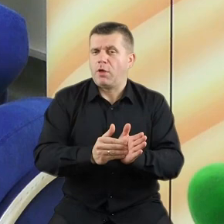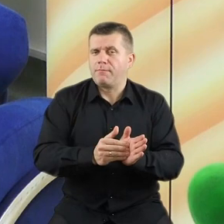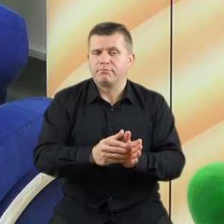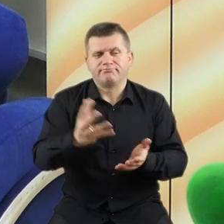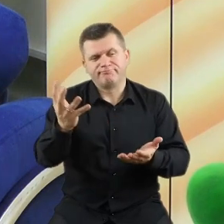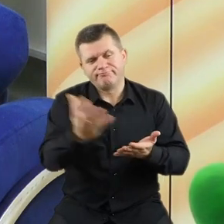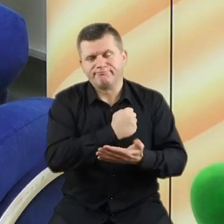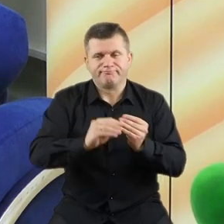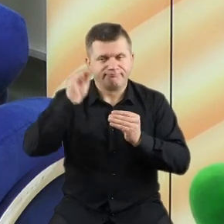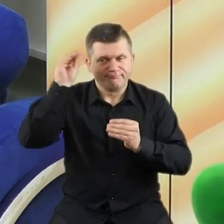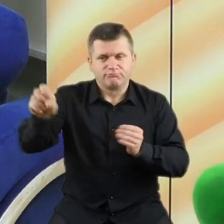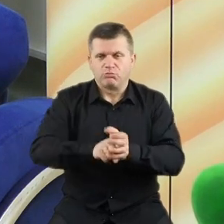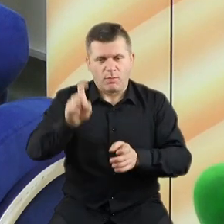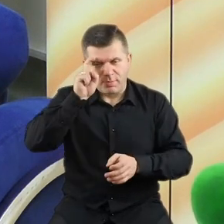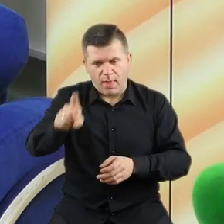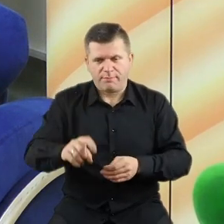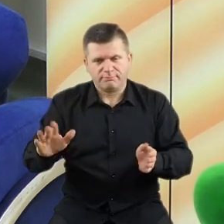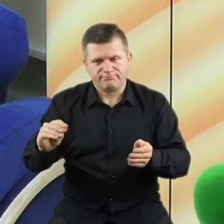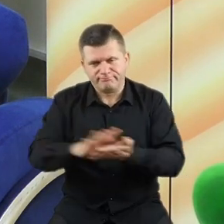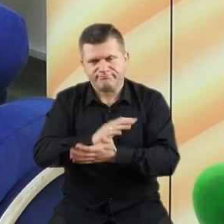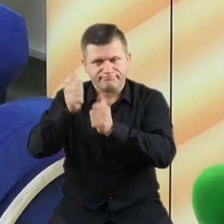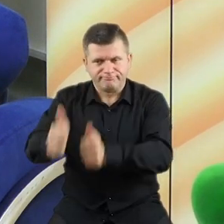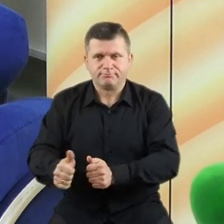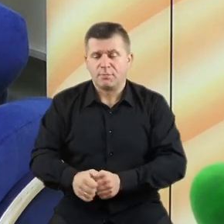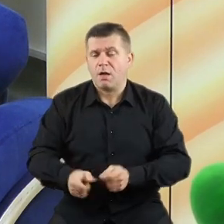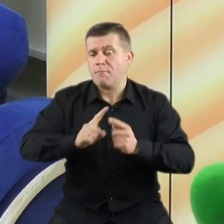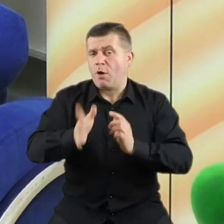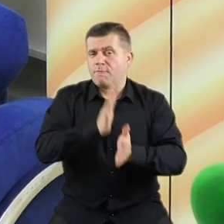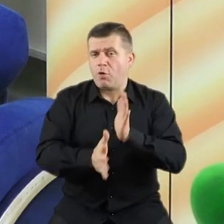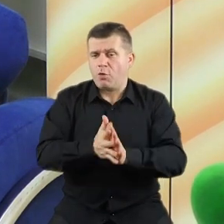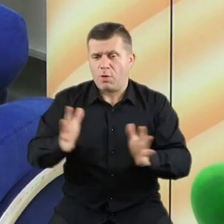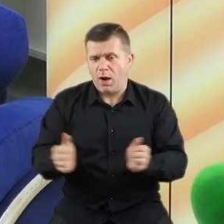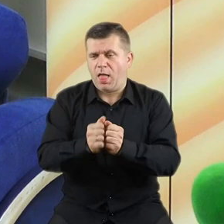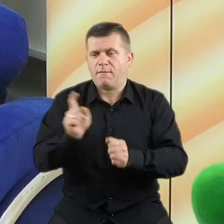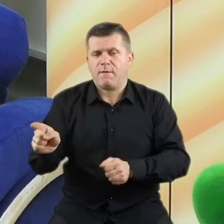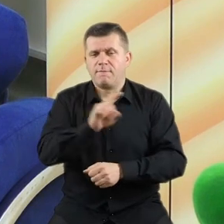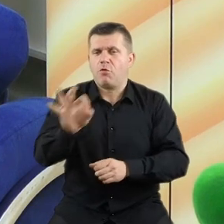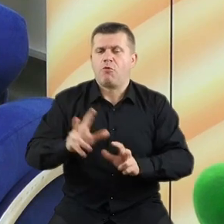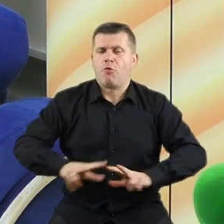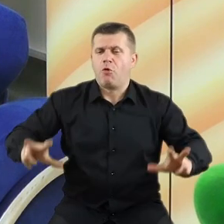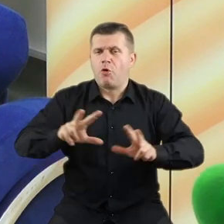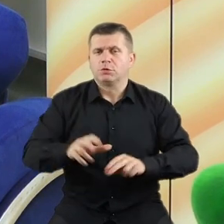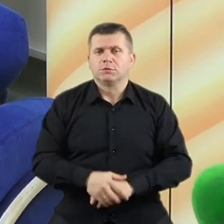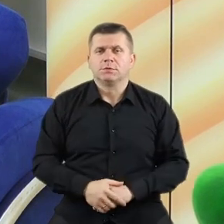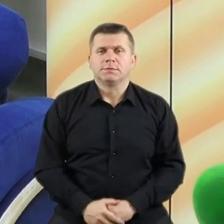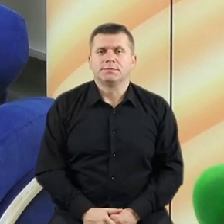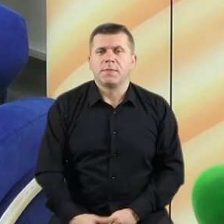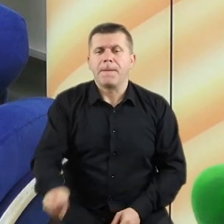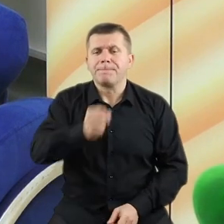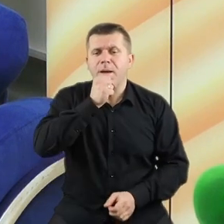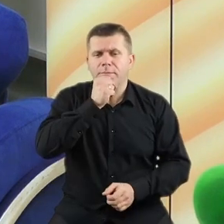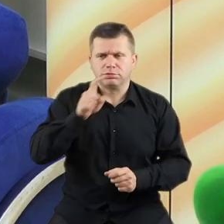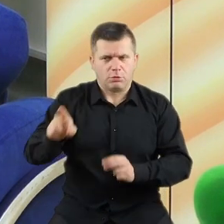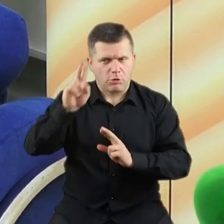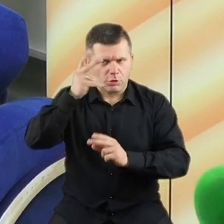więc wywieziono ją do Niemiec i próbowano zgermanizować. Po wojnie odnalazła się ze swoją rodziną, tylko że